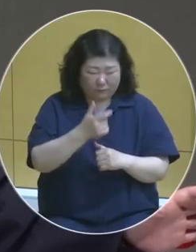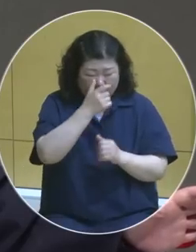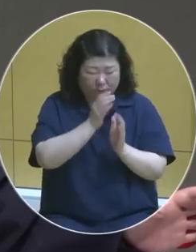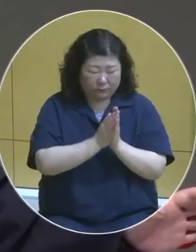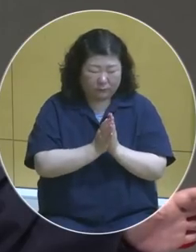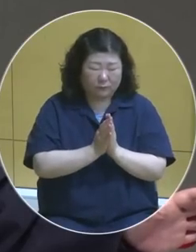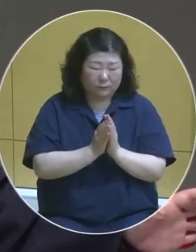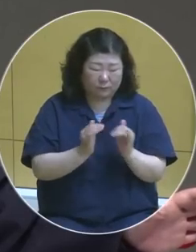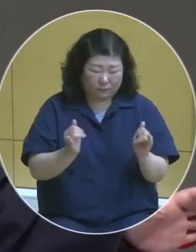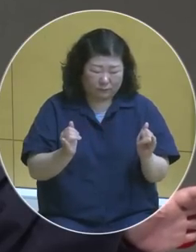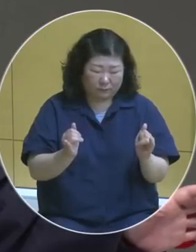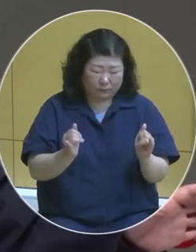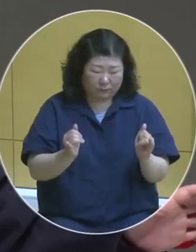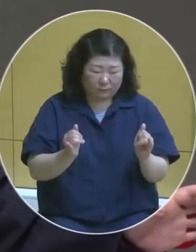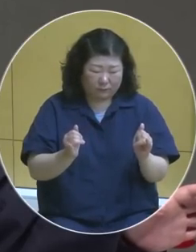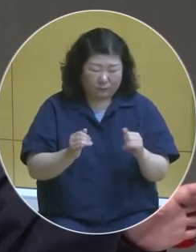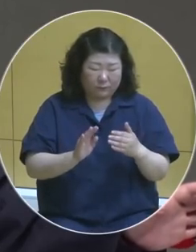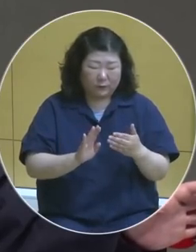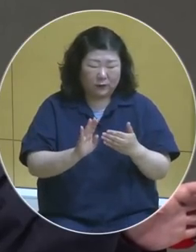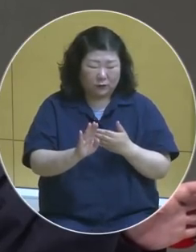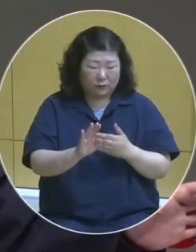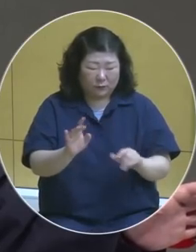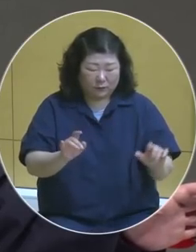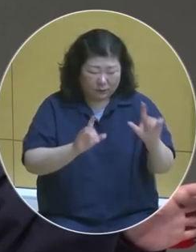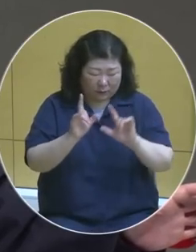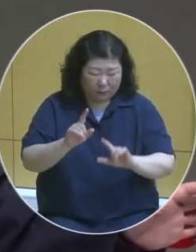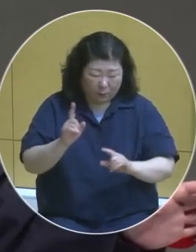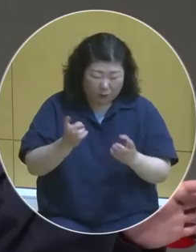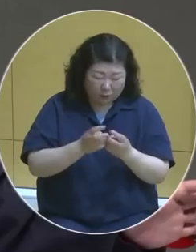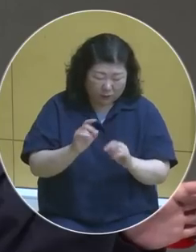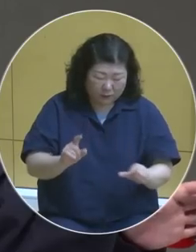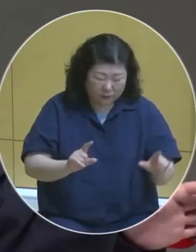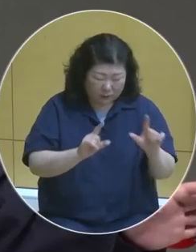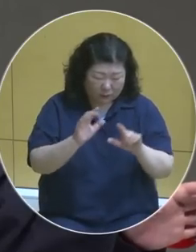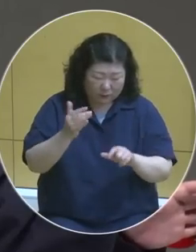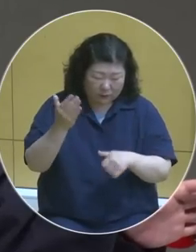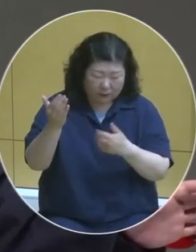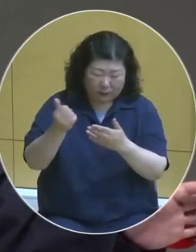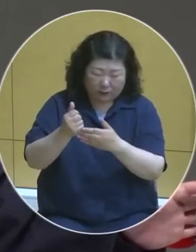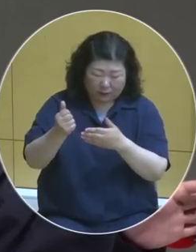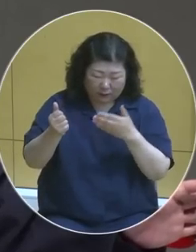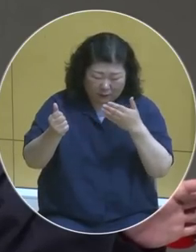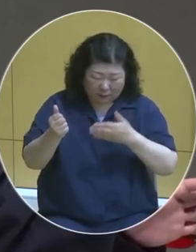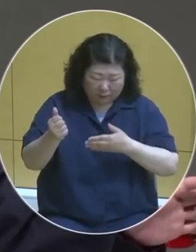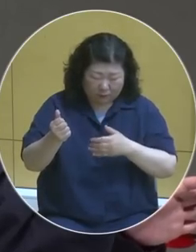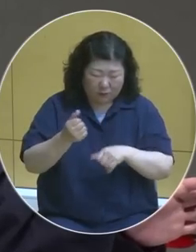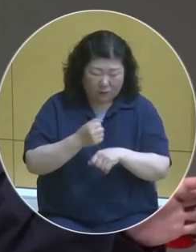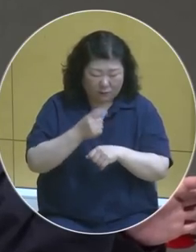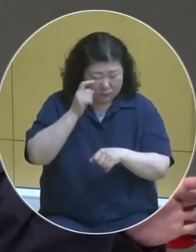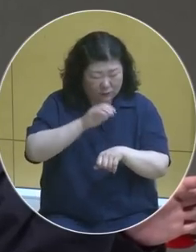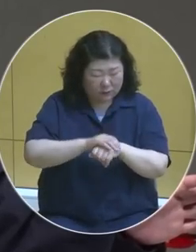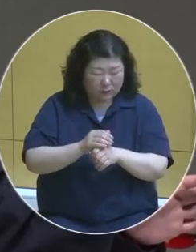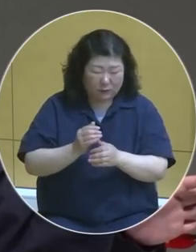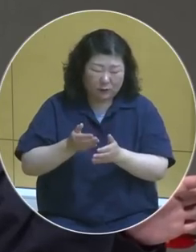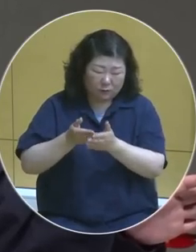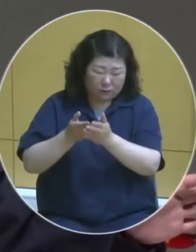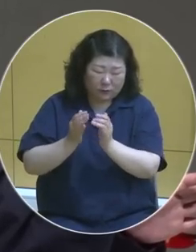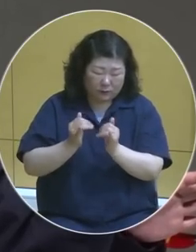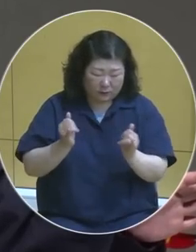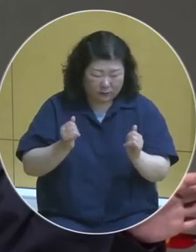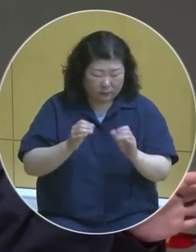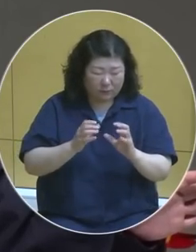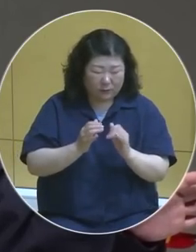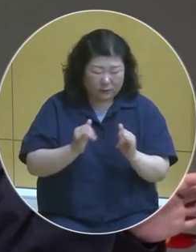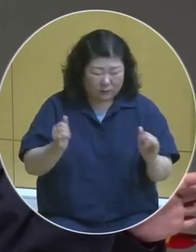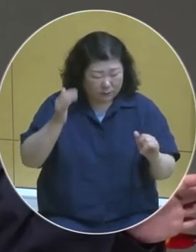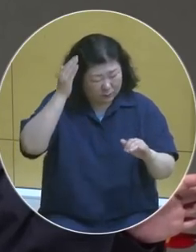기도하는 사람, 그 이후의 삶을 어떻게 살아야 될지 하나님께 간구하며 지혜를 구하는 주의 백성들